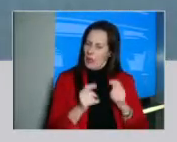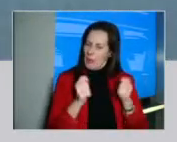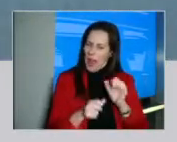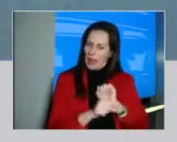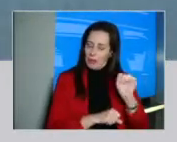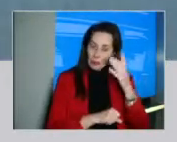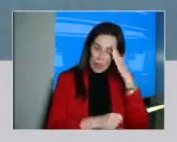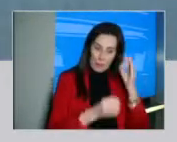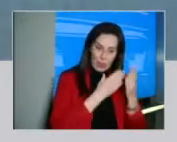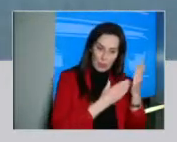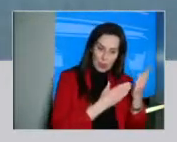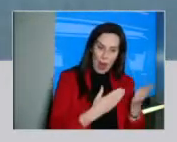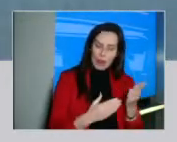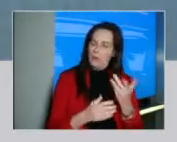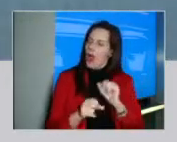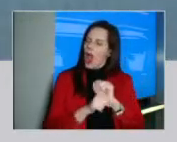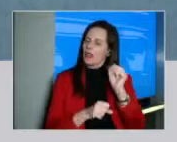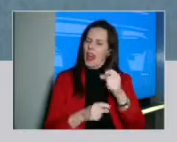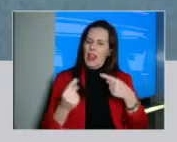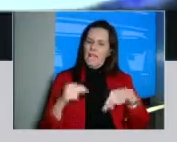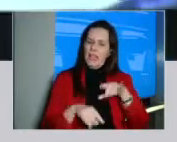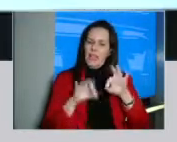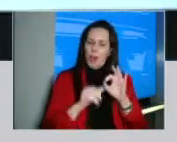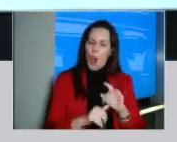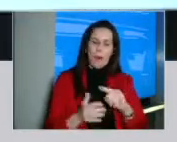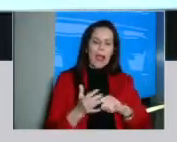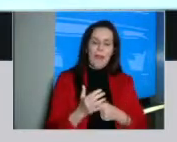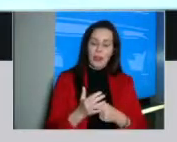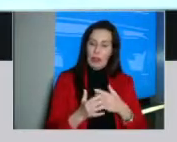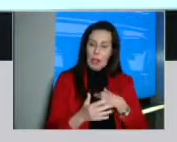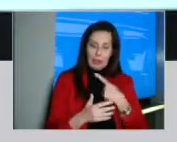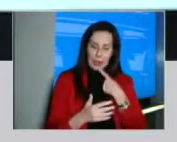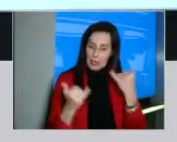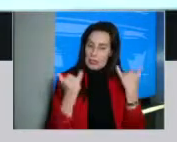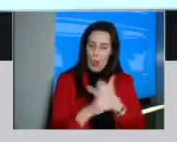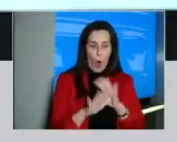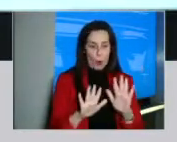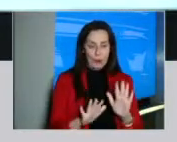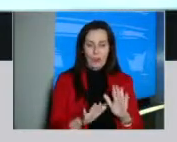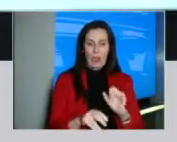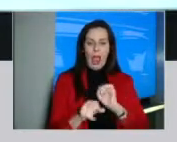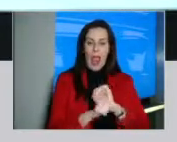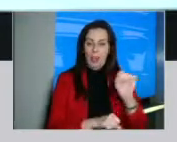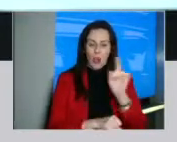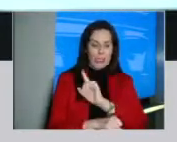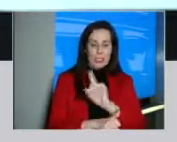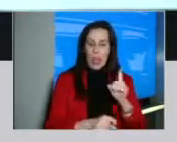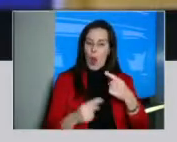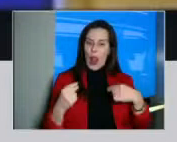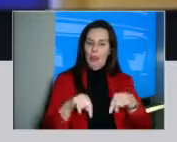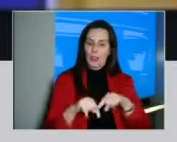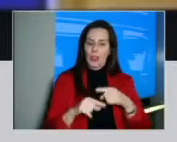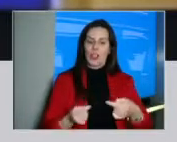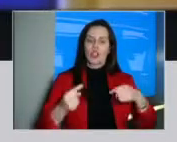מכירים עתירה לבית המשפט העליון. מהי עתירה לוועדת הבחירות המרכזית? אז קודם כל אני אחדד טעות רגילה. עתירות הן לא לוועדה כולה, הן